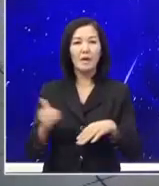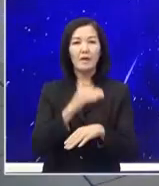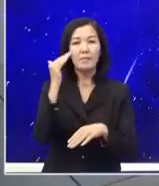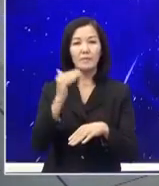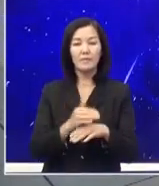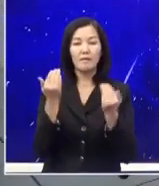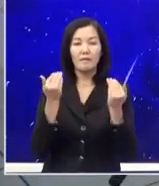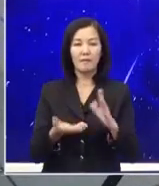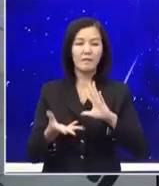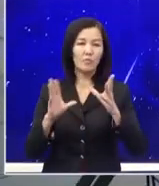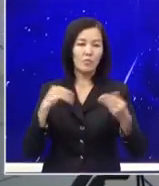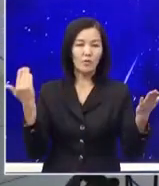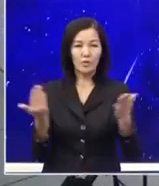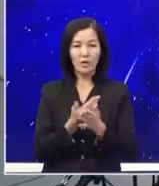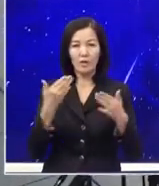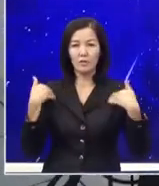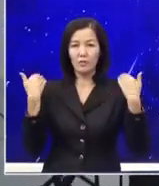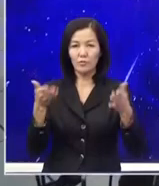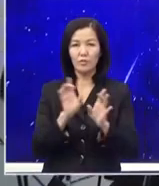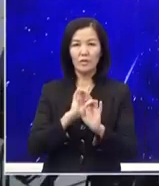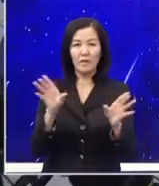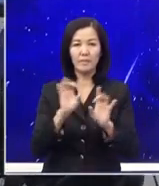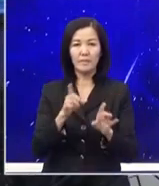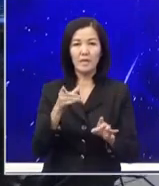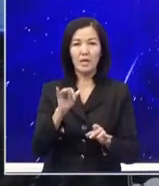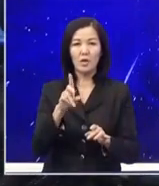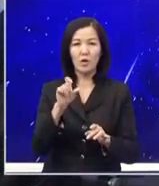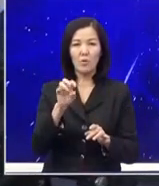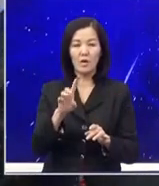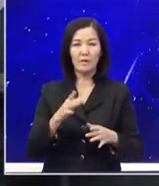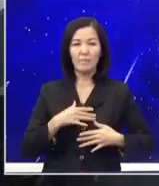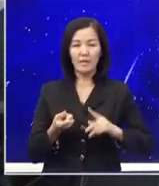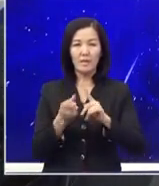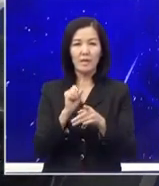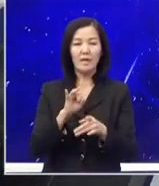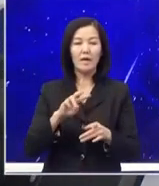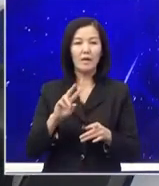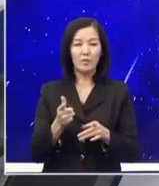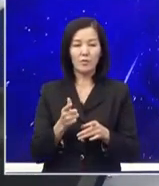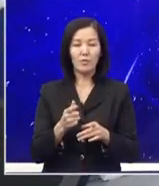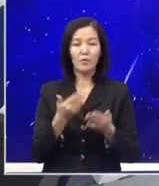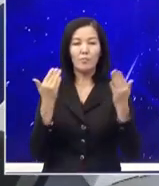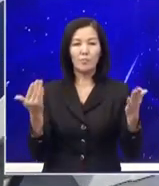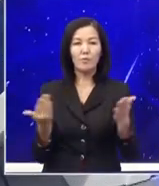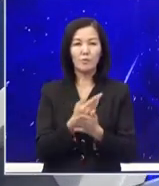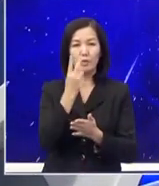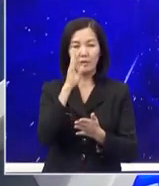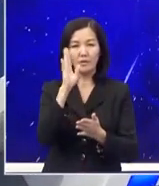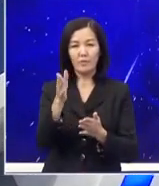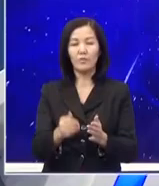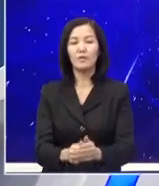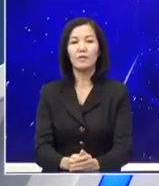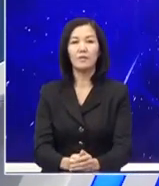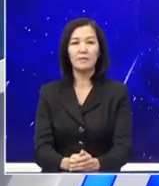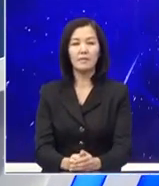Саламатсыздар. Аймақтың бастарнасында қорытынды жаңалықтар. Студияда ақпараттар легімен Гауһар Мұса, сурд аудармада Айгүл Жұмаш қызы.